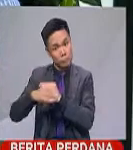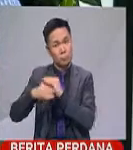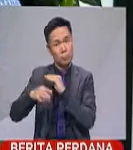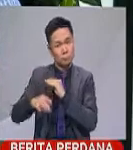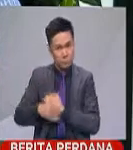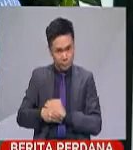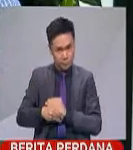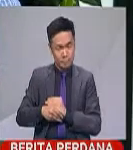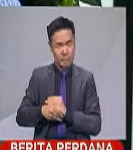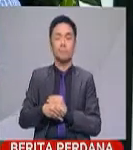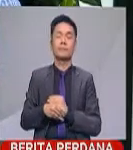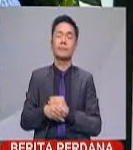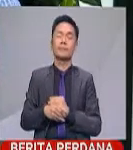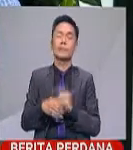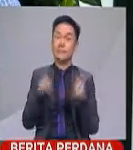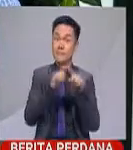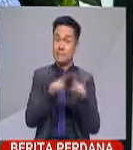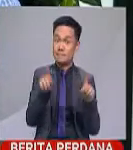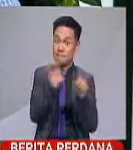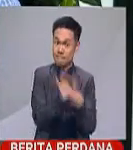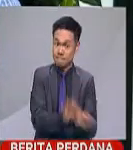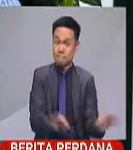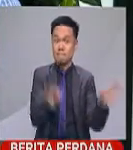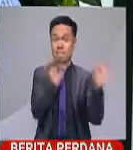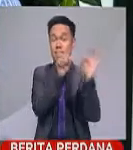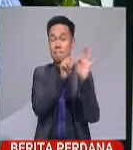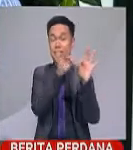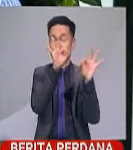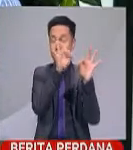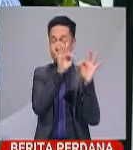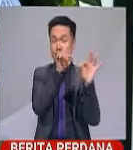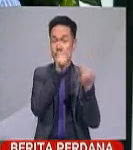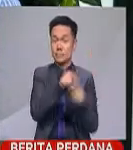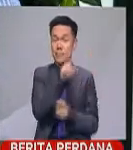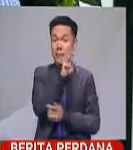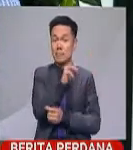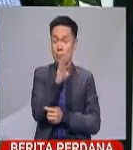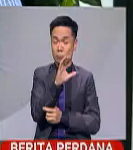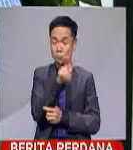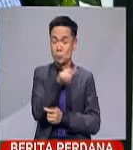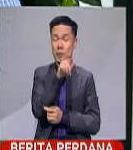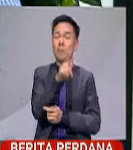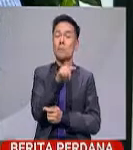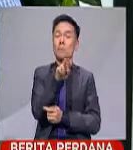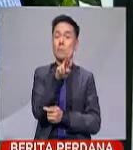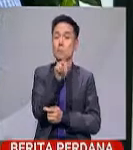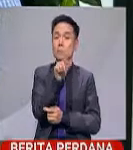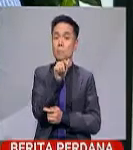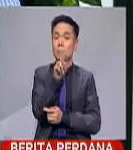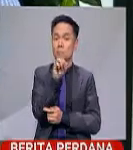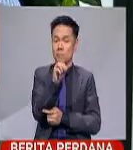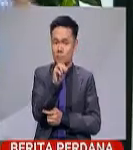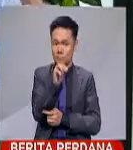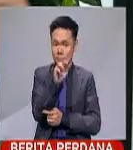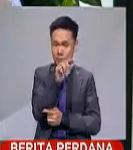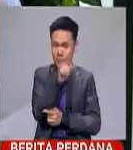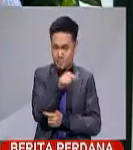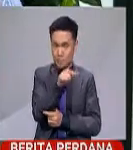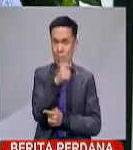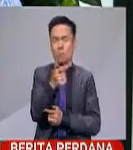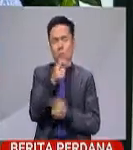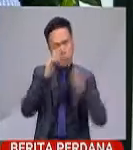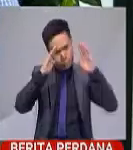besarkan. Tapi yang pentingnya majlis ProTem Komiti ini akan cuba buat